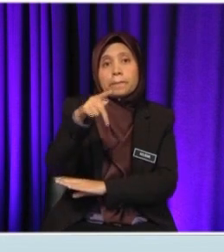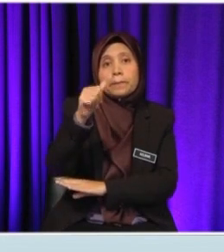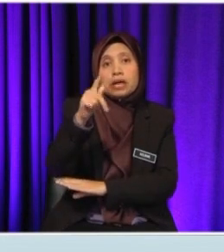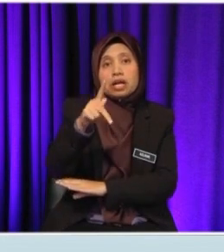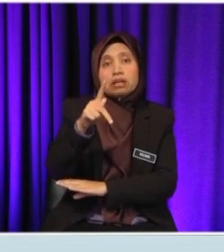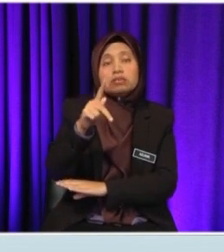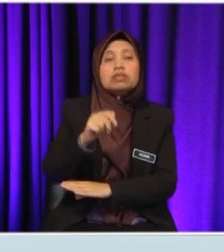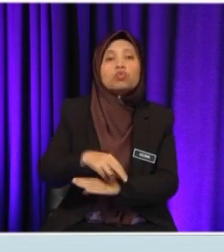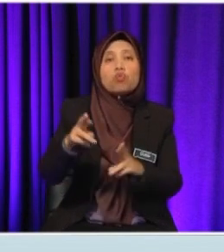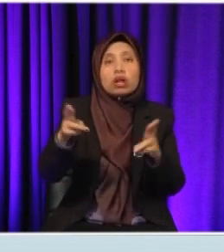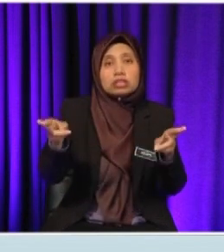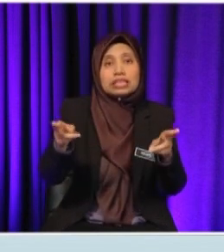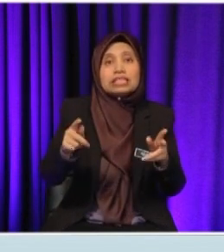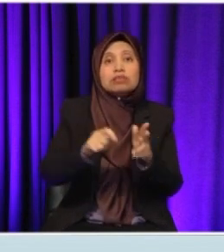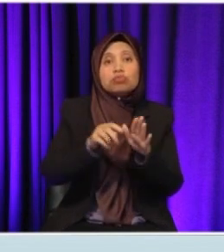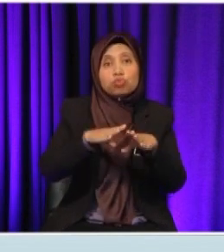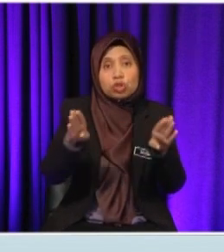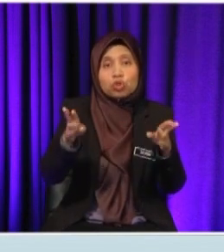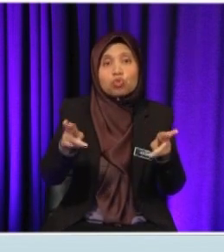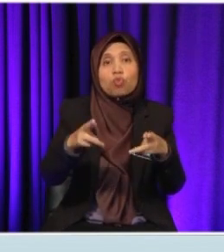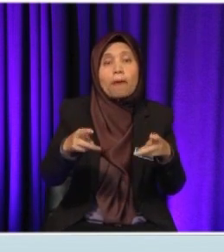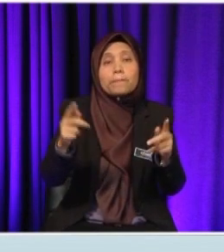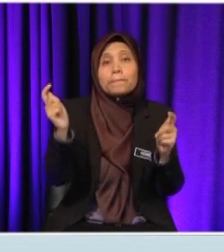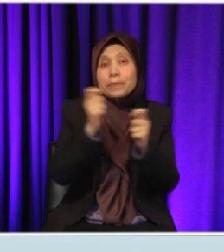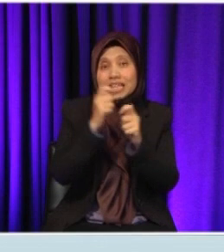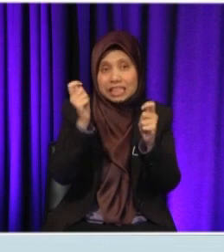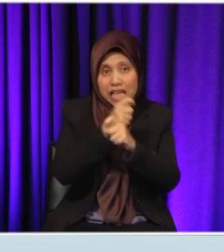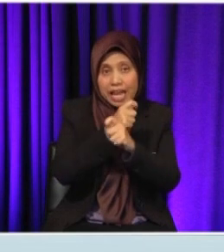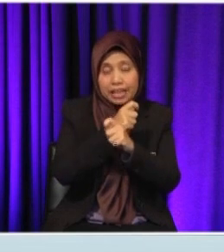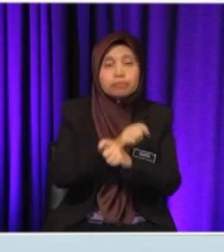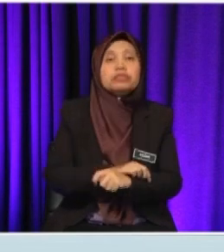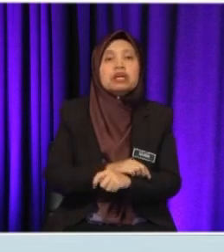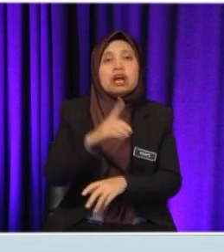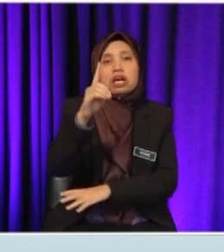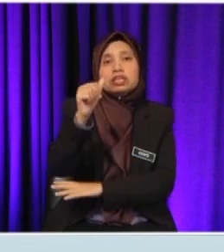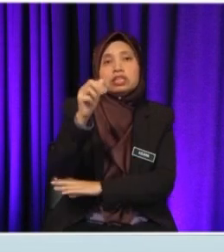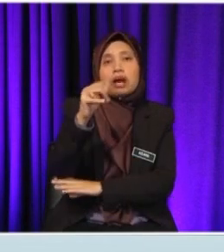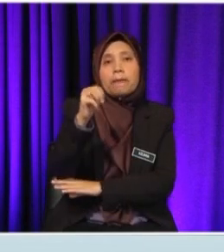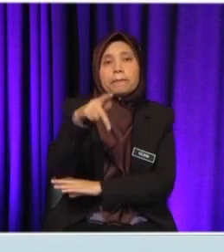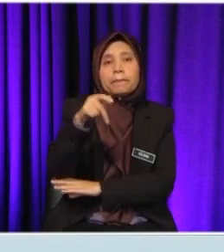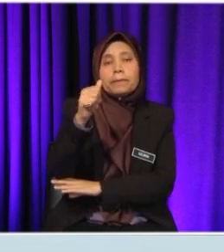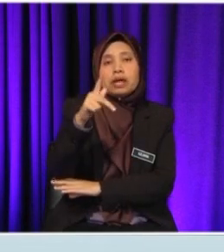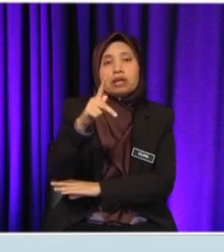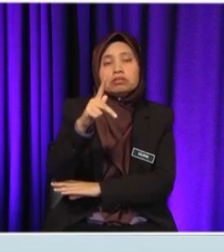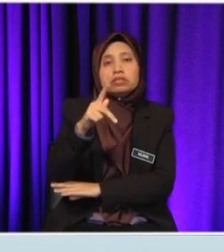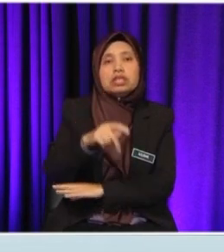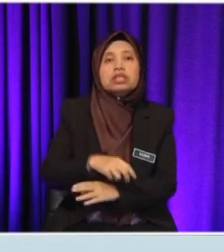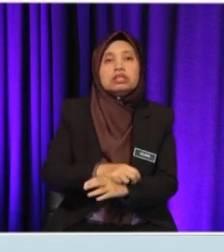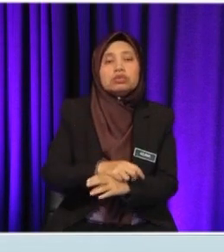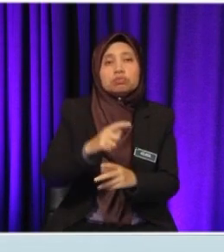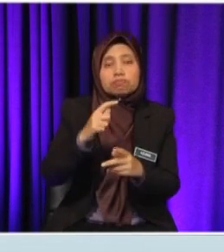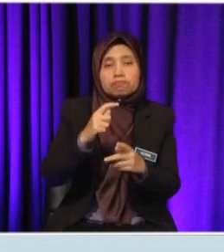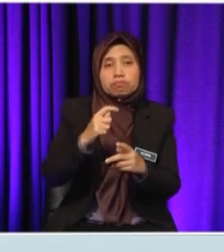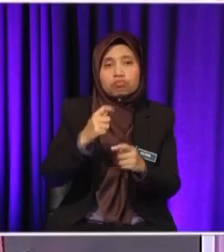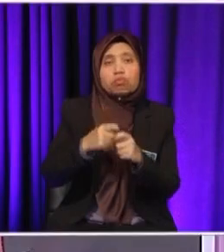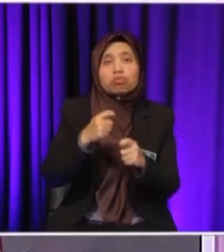ruang pertikaian. Okey, kita lihat di sini dampak. Dampak itu bermaksud agak keterlaluan, menukar. Tapi